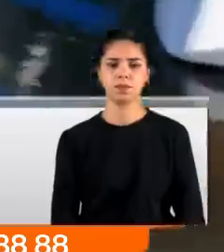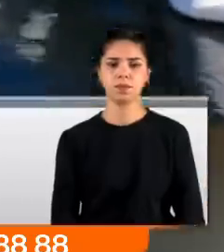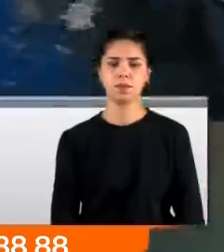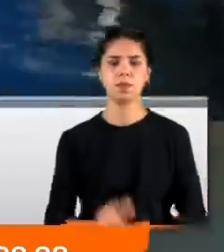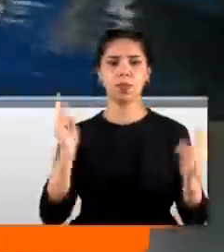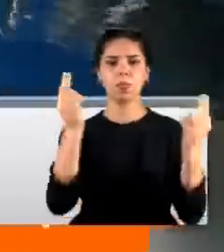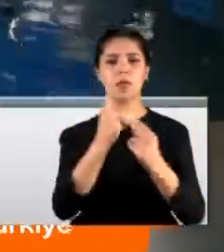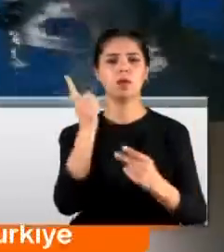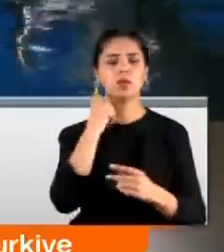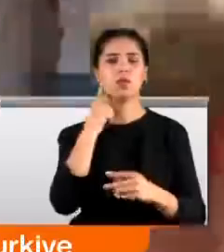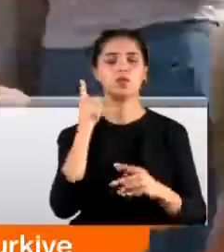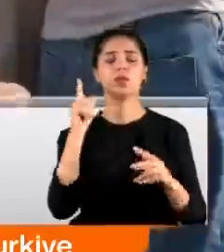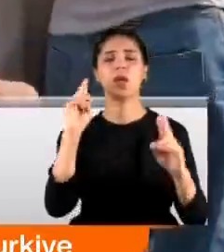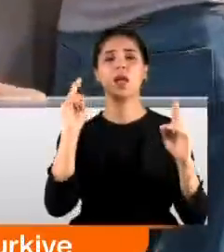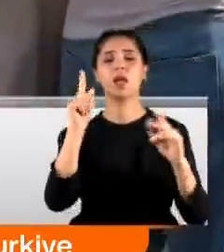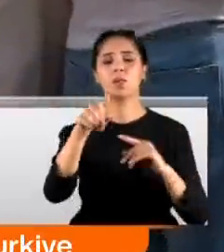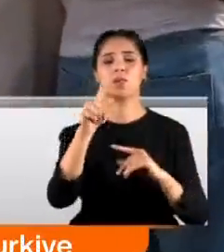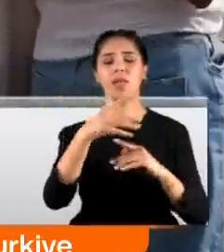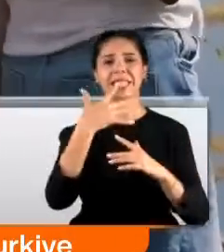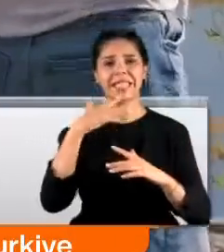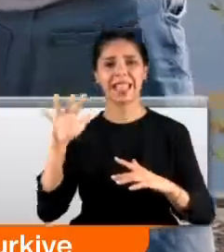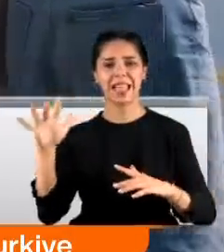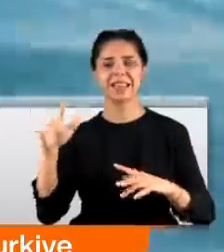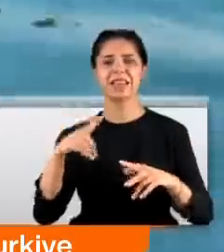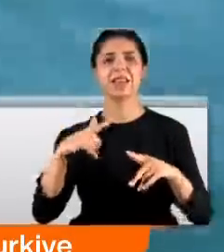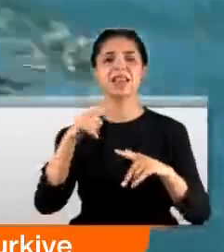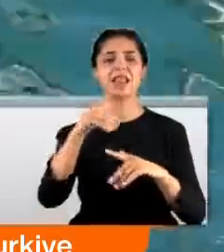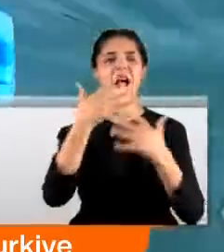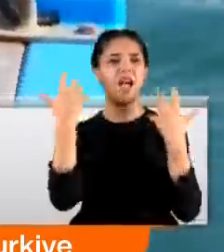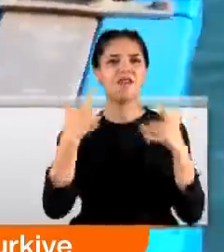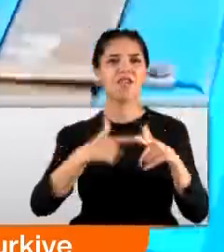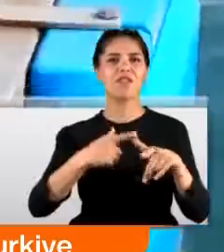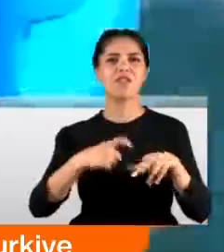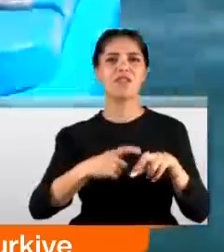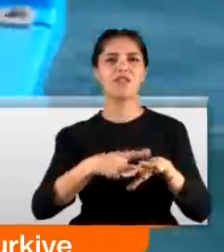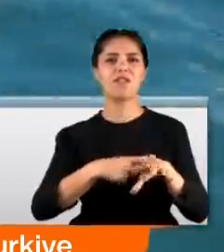Dünyaca ünlü deniz aygırı Freya fazla ilginin kurbanı oldu.